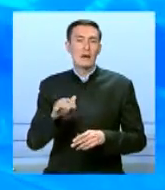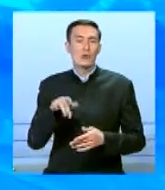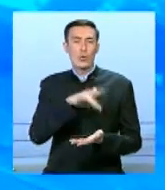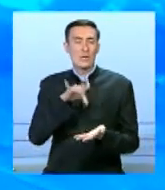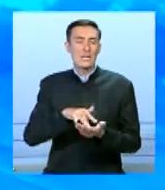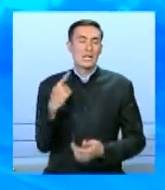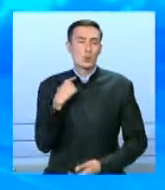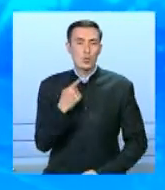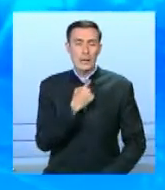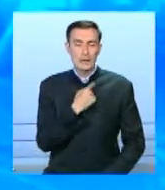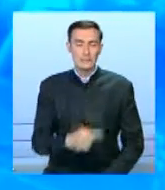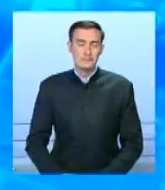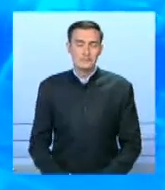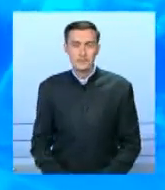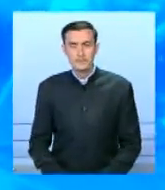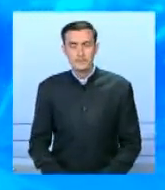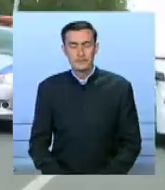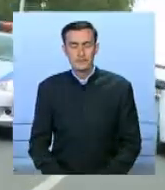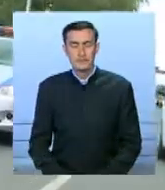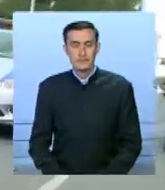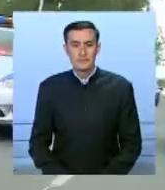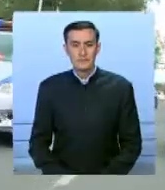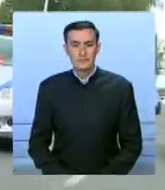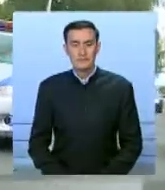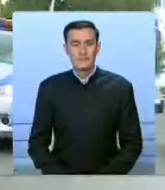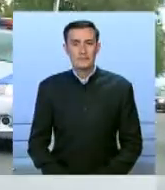полиции Талдыкургана.